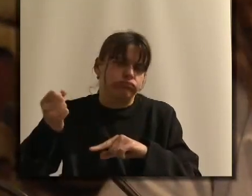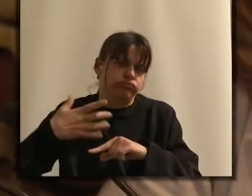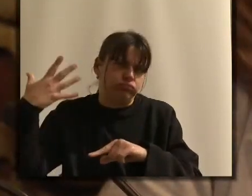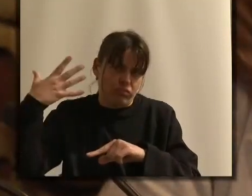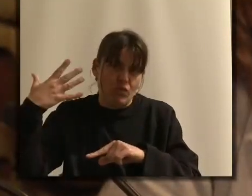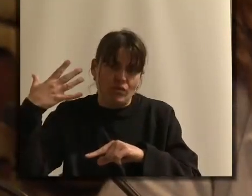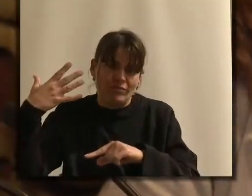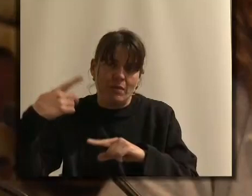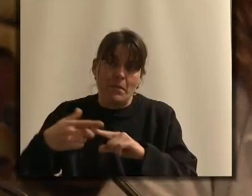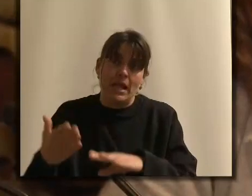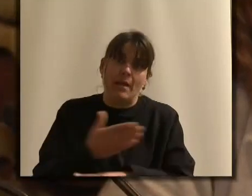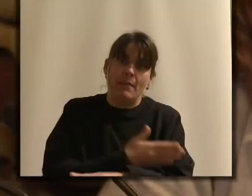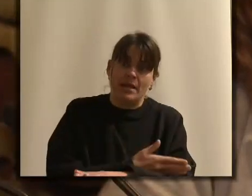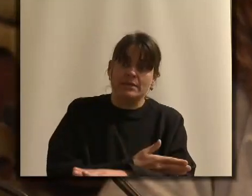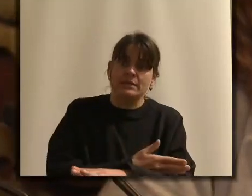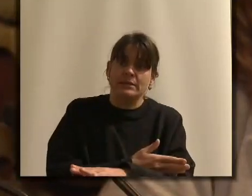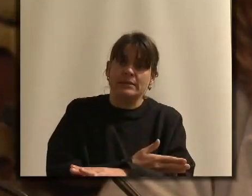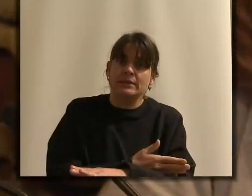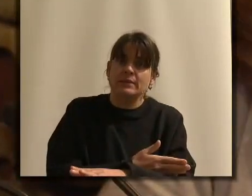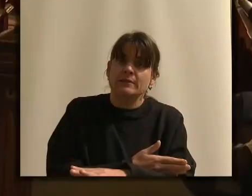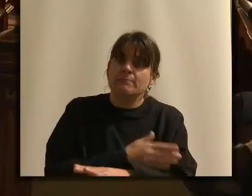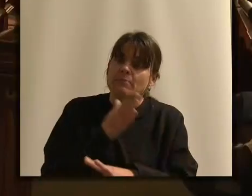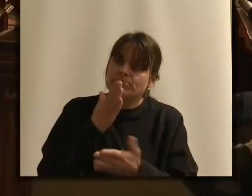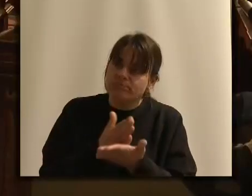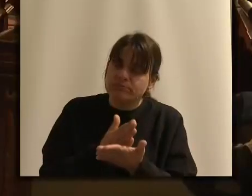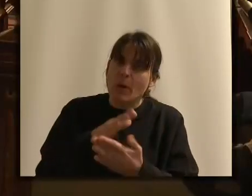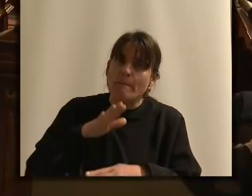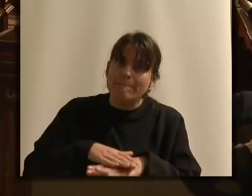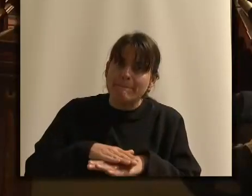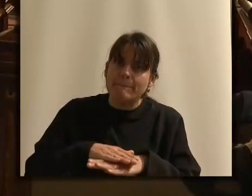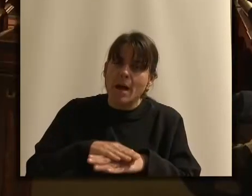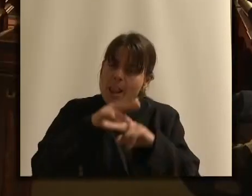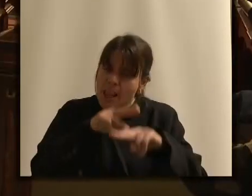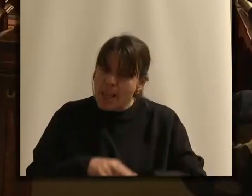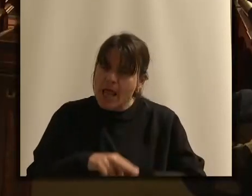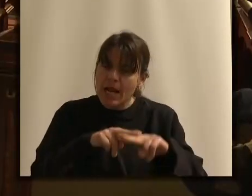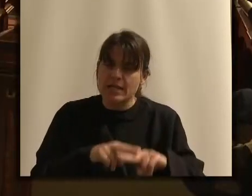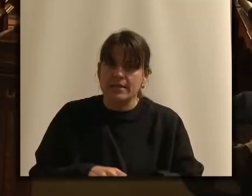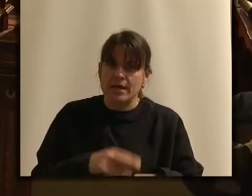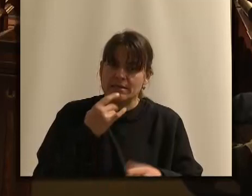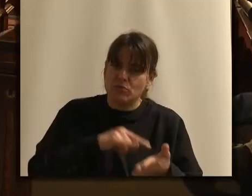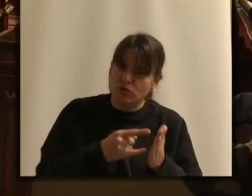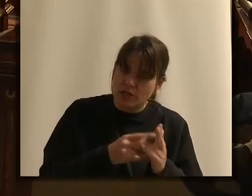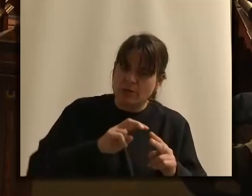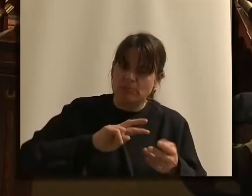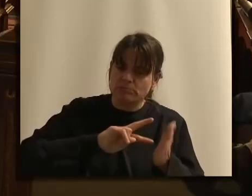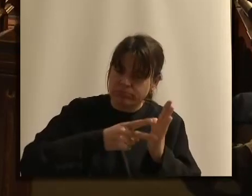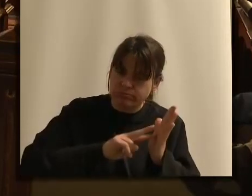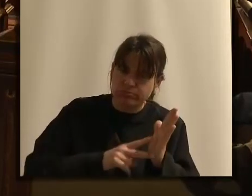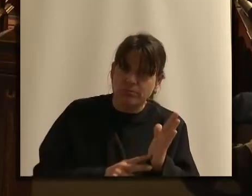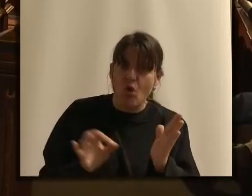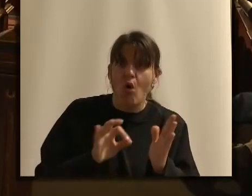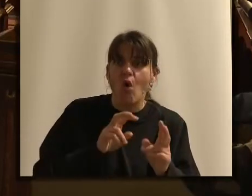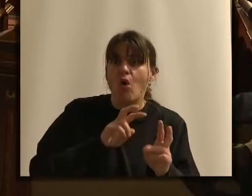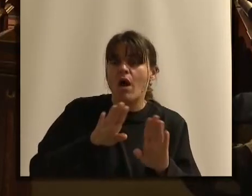quan es va replantejar la necessitat de fer un modificat del projecte o d'estornellar-ne alternatives.